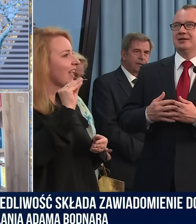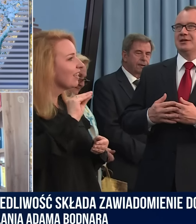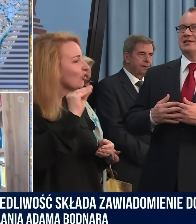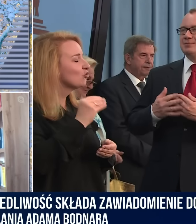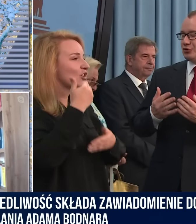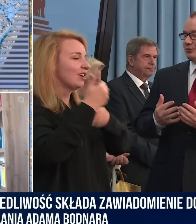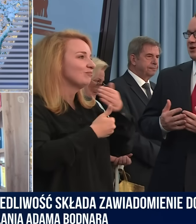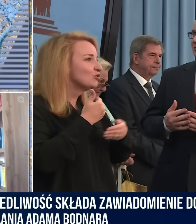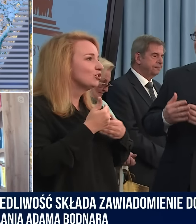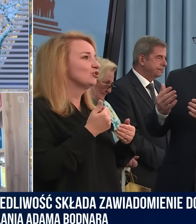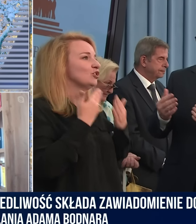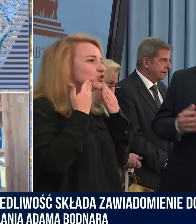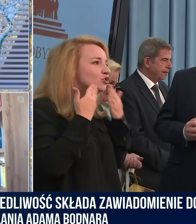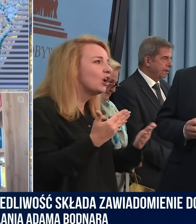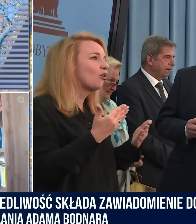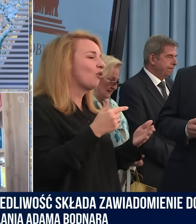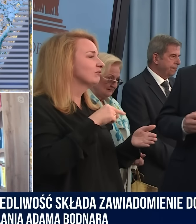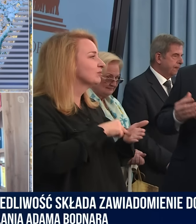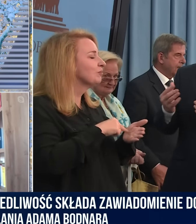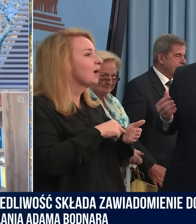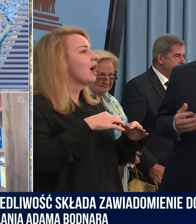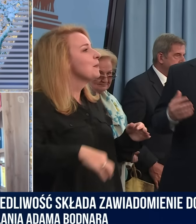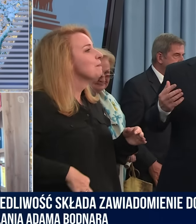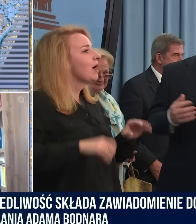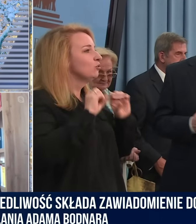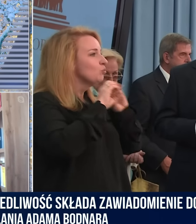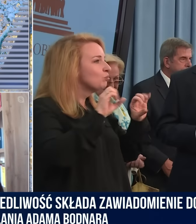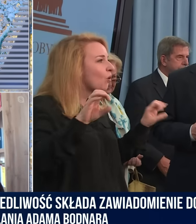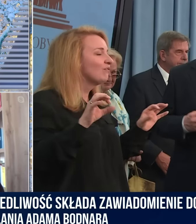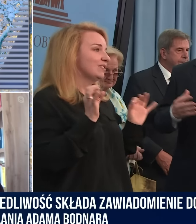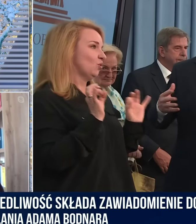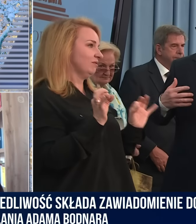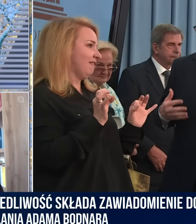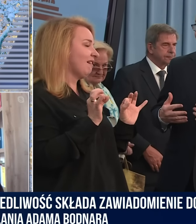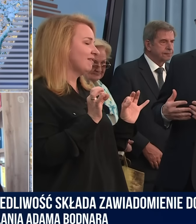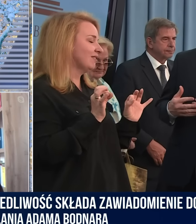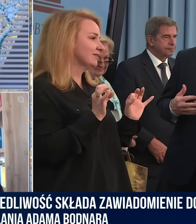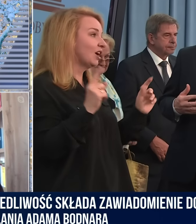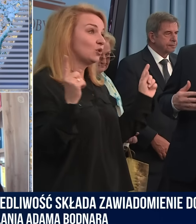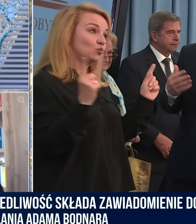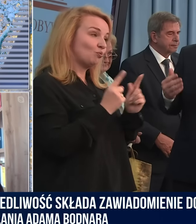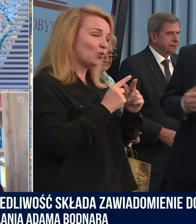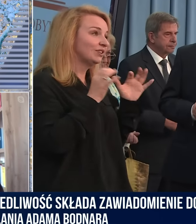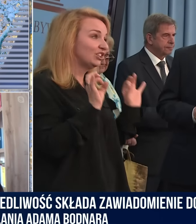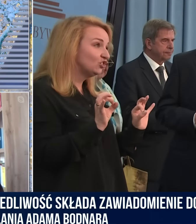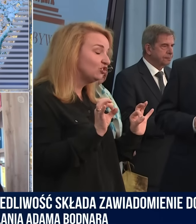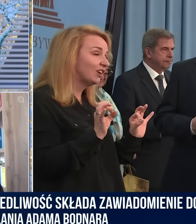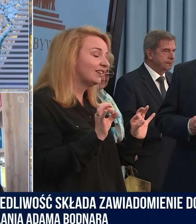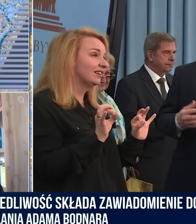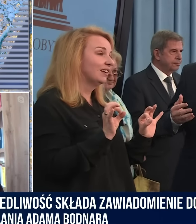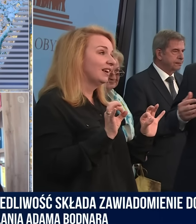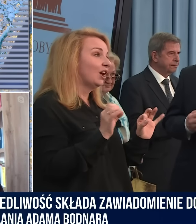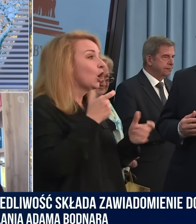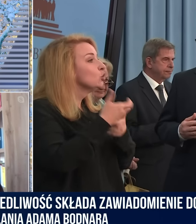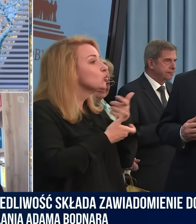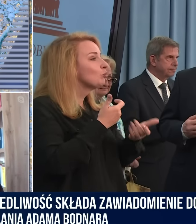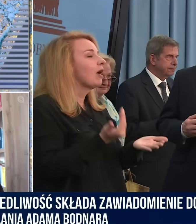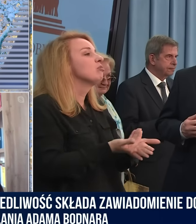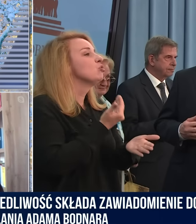współpracować. Platforma potrzebuje jeszcze kilkudziesięciu głosów do tego, żeby móc odrzucać weto prezydenta. No to proszę bardzo,